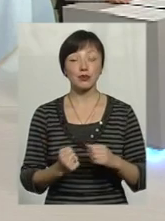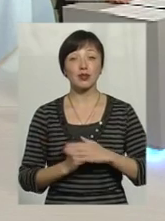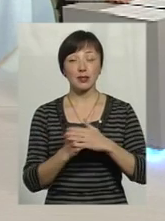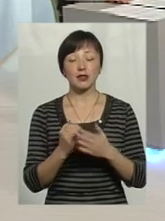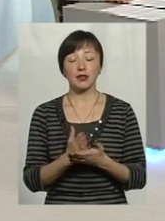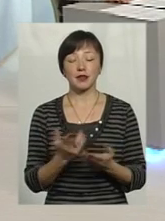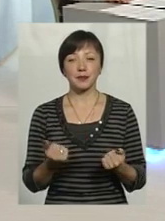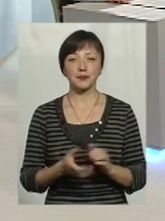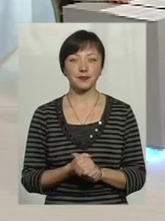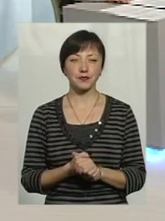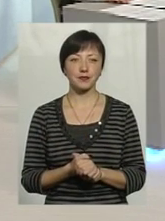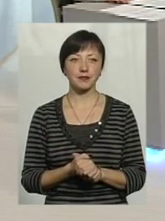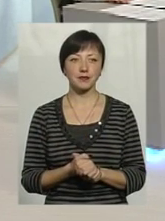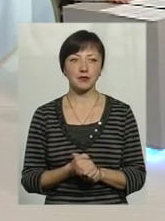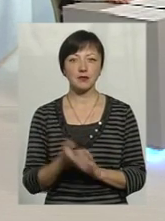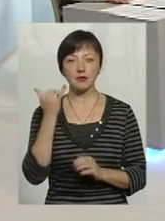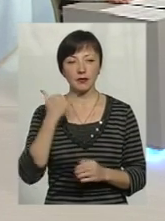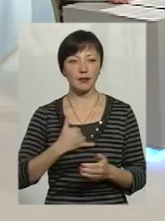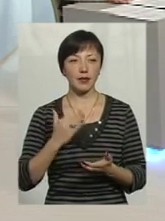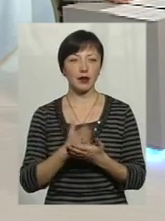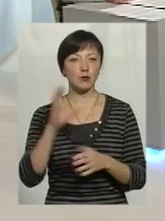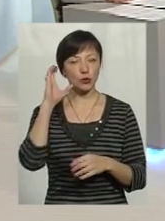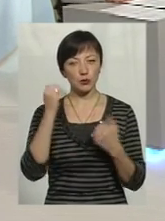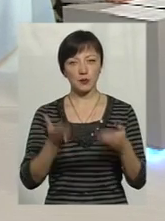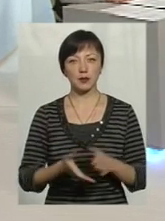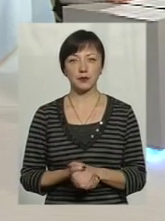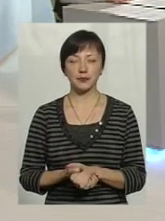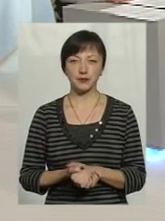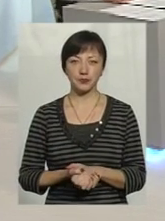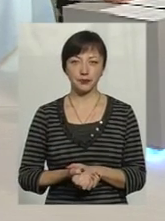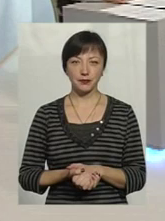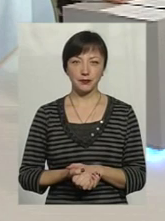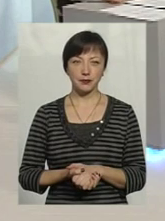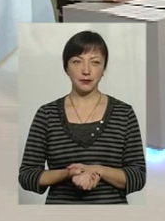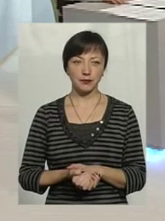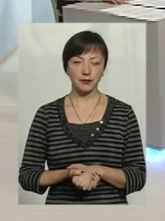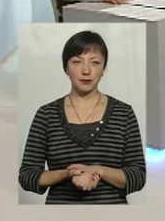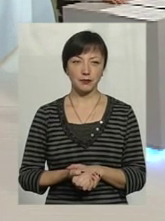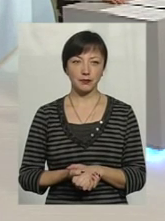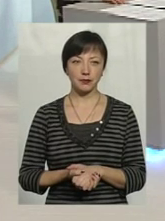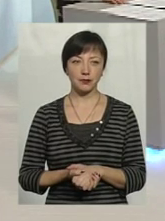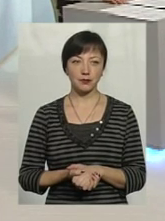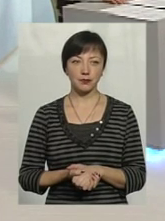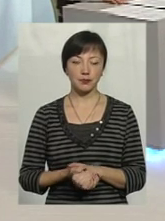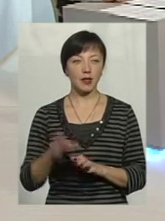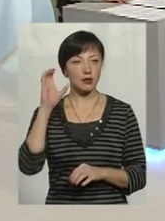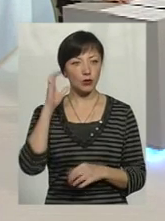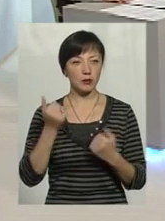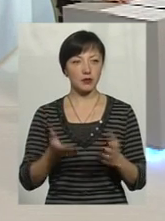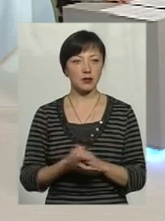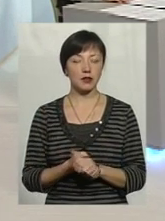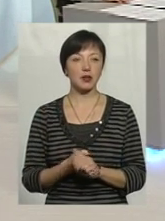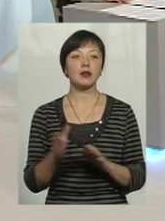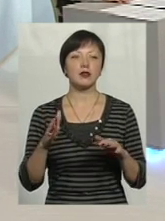так. Да. В нас в студії зараз є дзвінок, хочемо почути нашого телеглядача. Алло? Слухаємо вас.